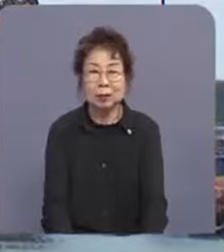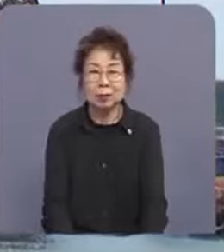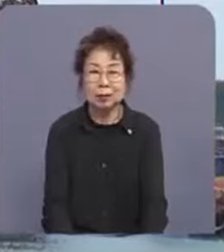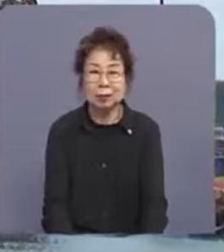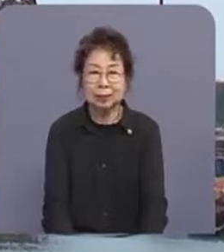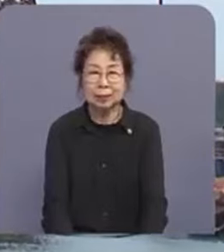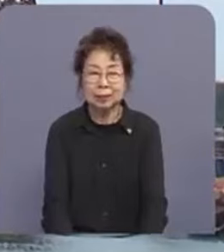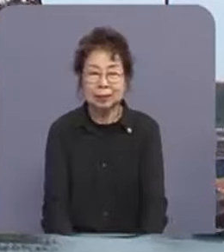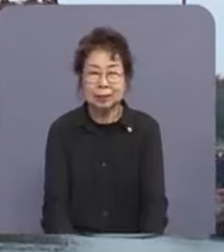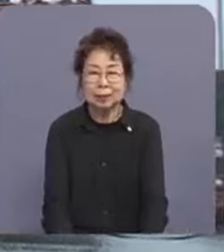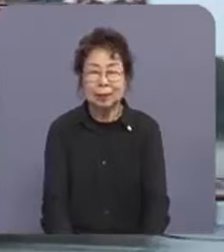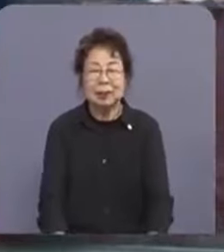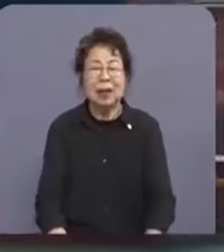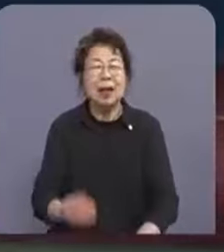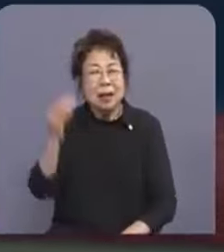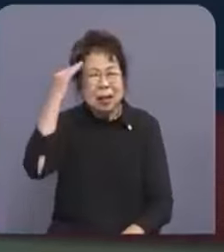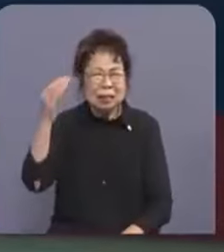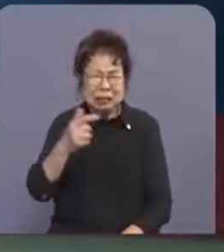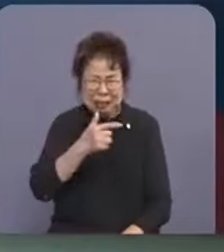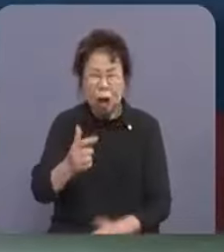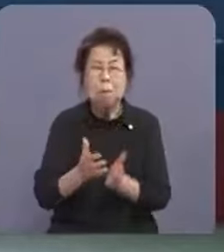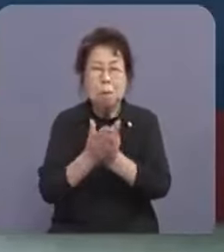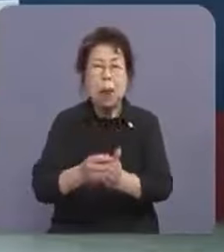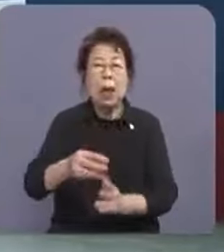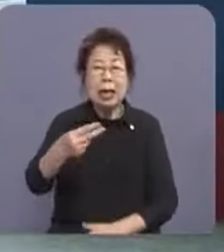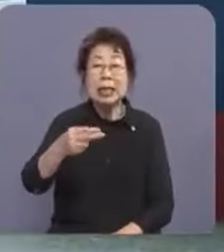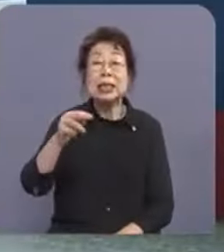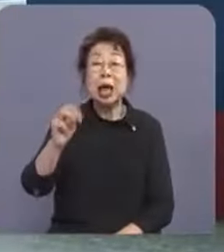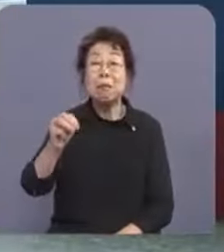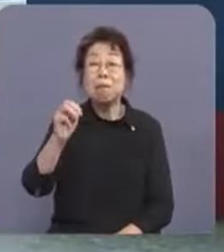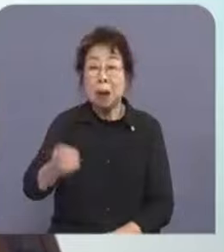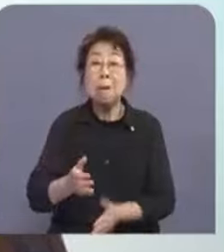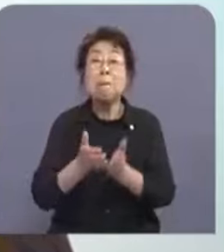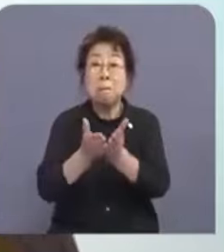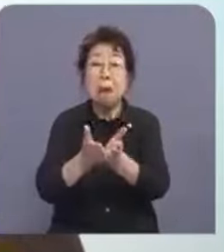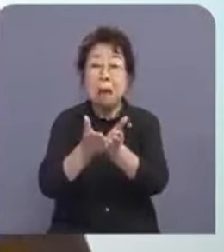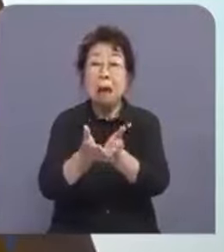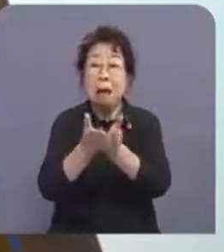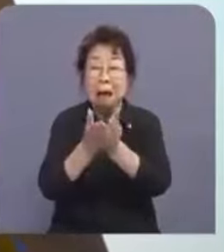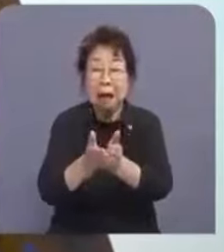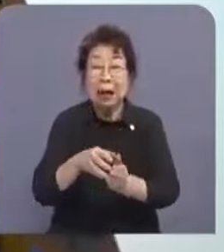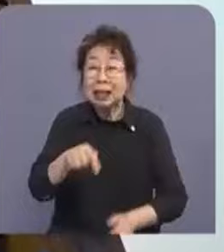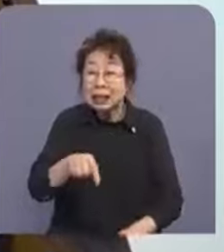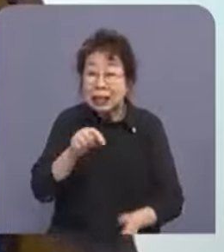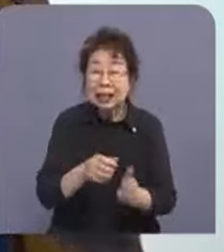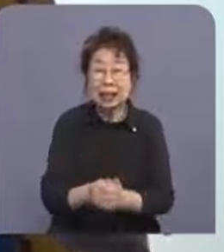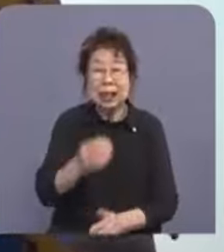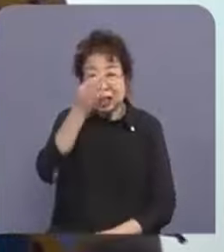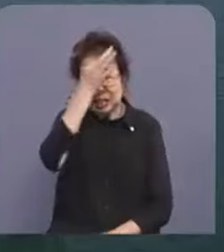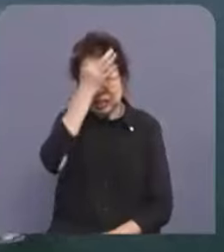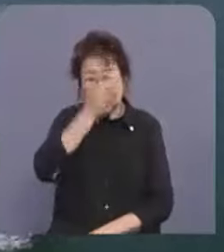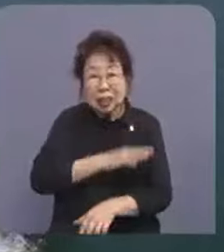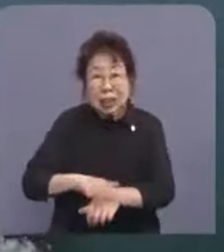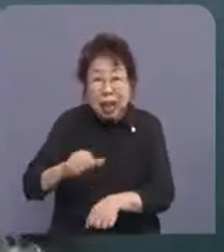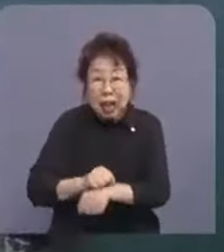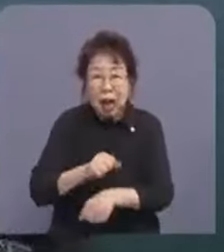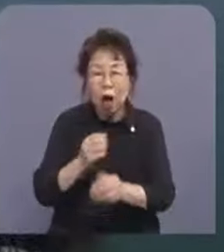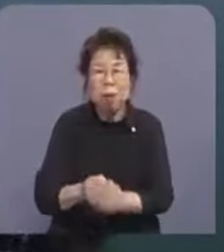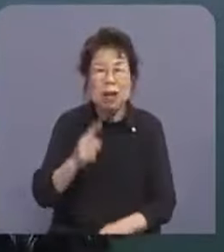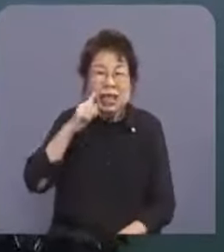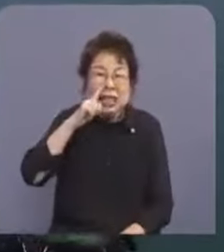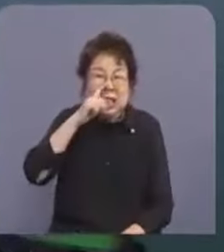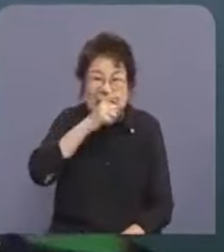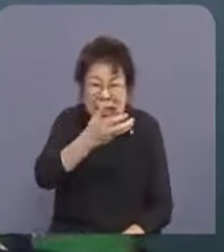기자입니다 국 최대 해운사 hmm 컨테이너 선박입니다이는 술로 발한 배기가스에